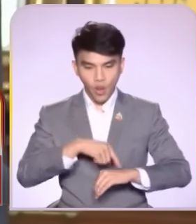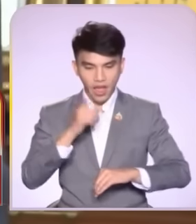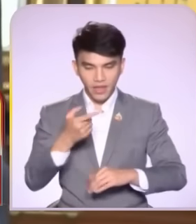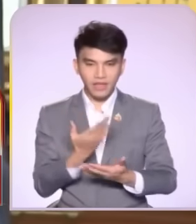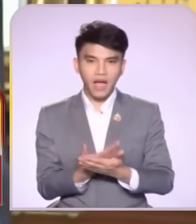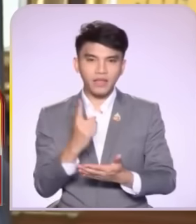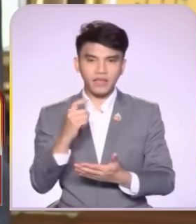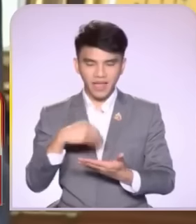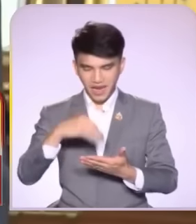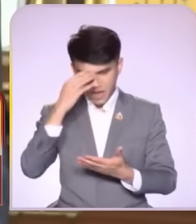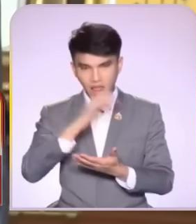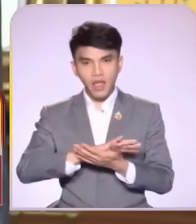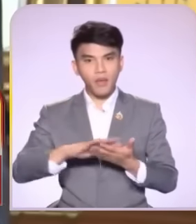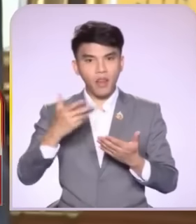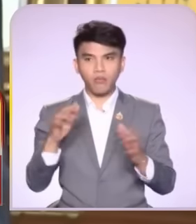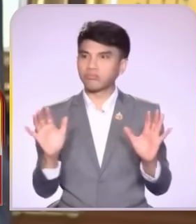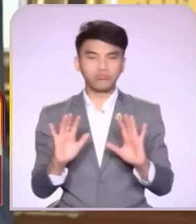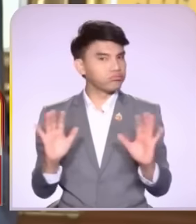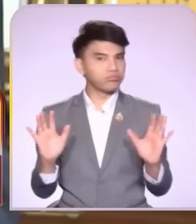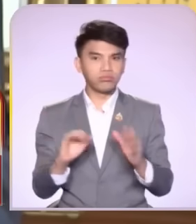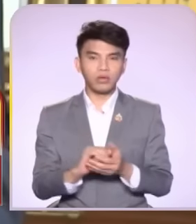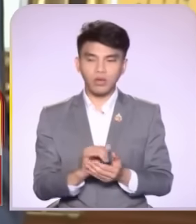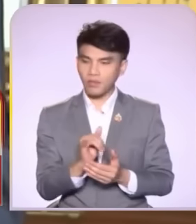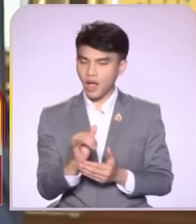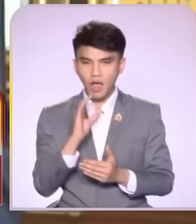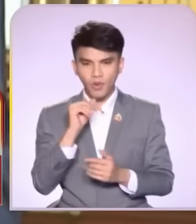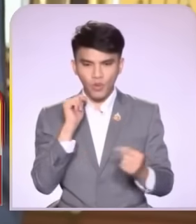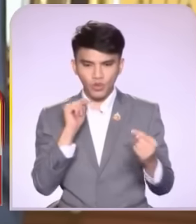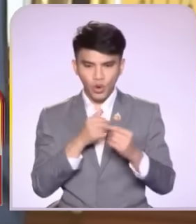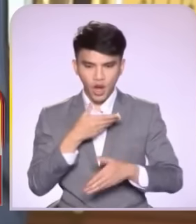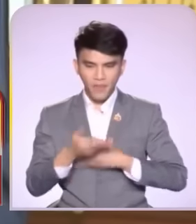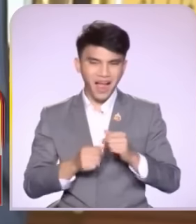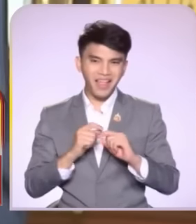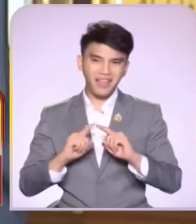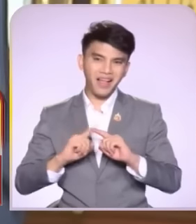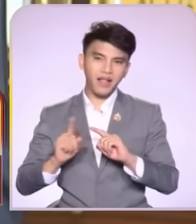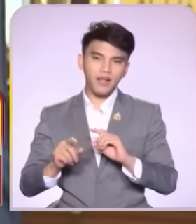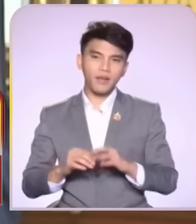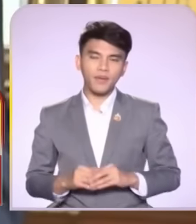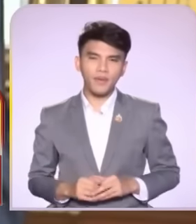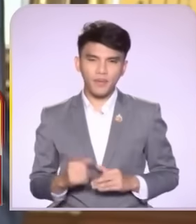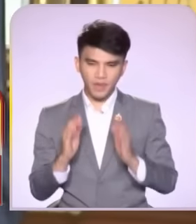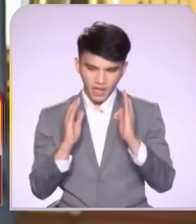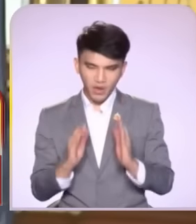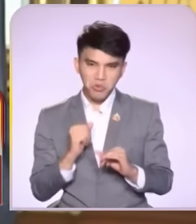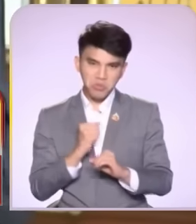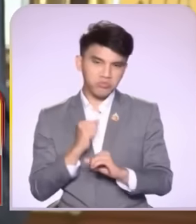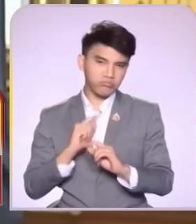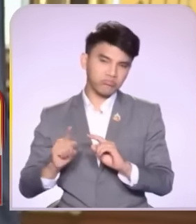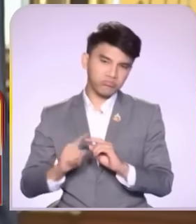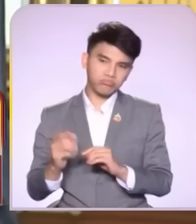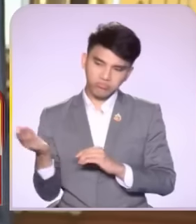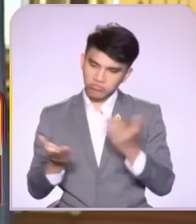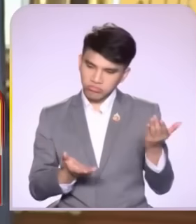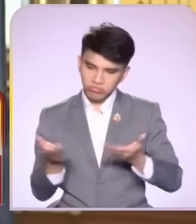เสียเงินเสียทองไปเรียนแล้วปุ๊บอ้าวมันไม่ใช่อย่างนั้นเนี่ยพอไปถึงเขาก็พูดถึงเรื่องการขายตรงนะมีคนมาโมติเวต